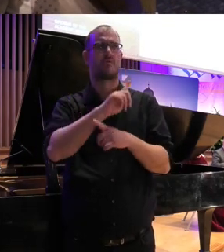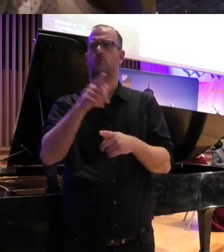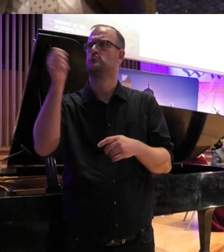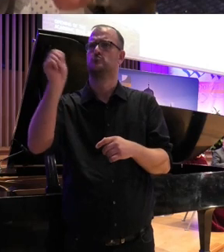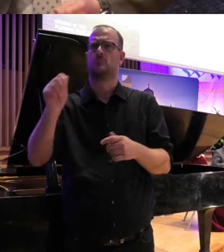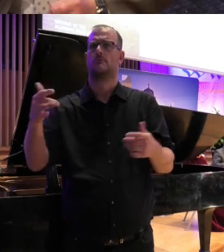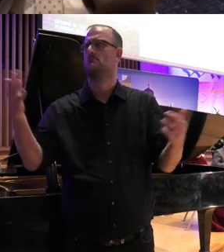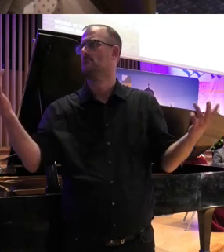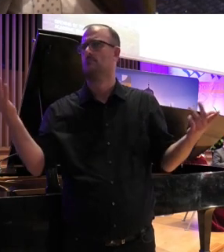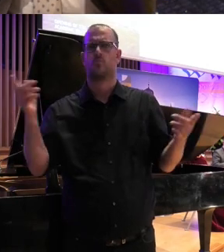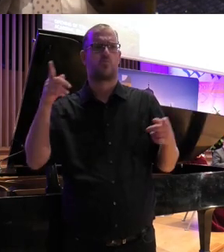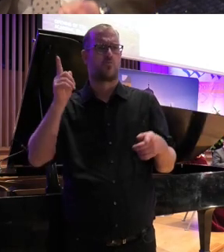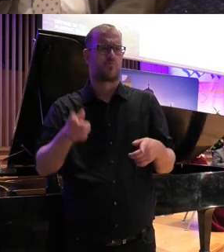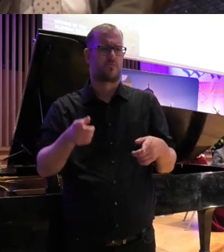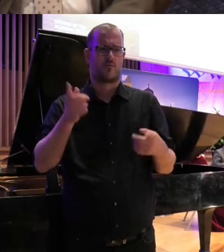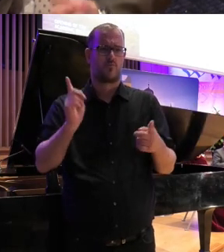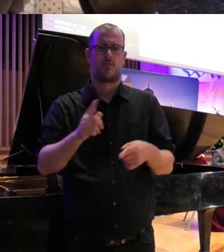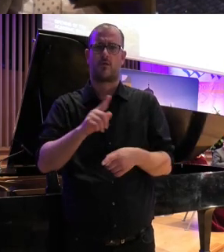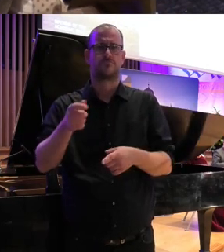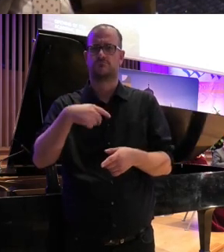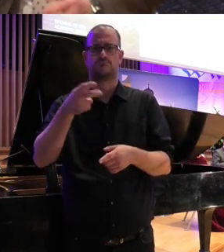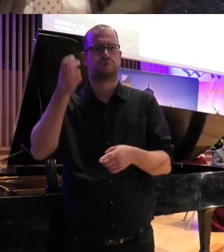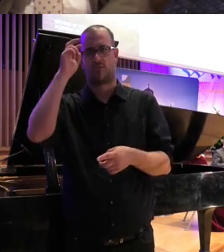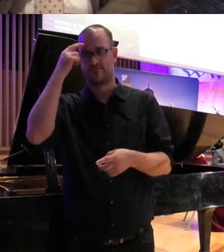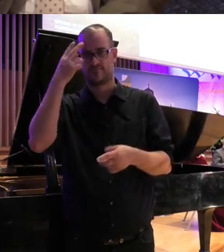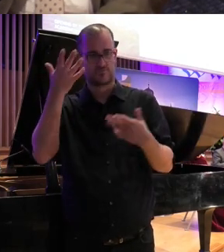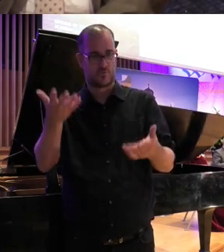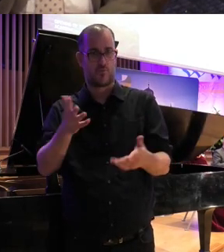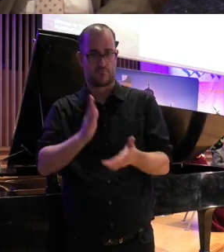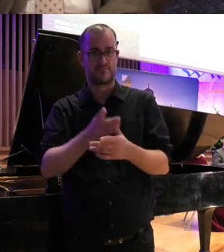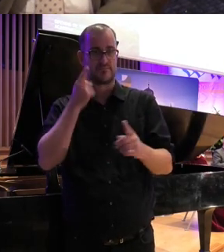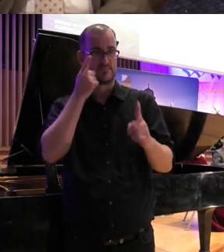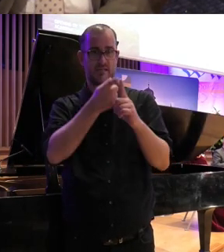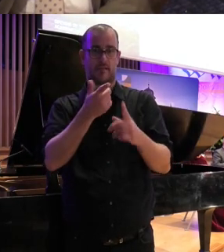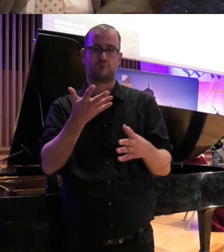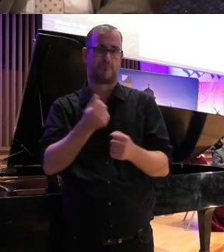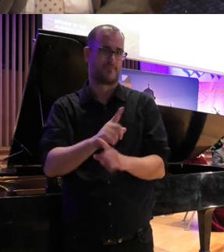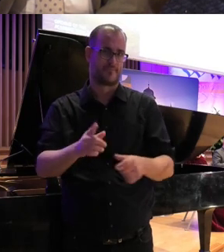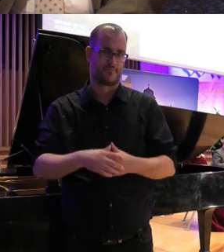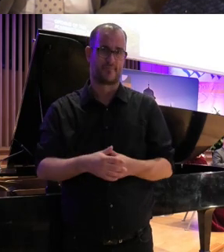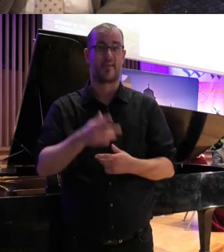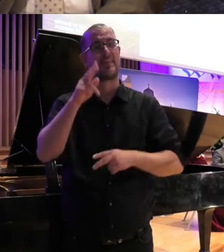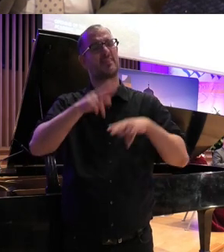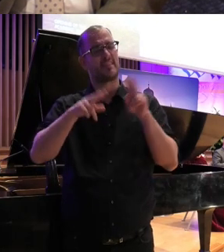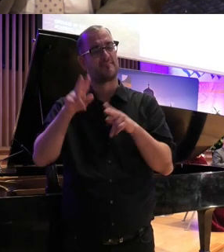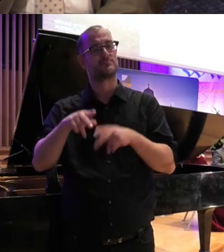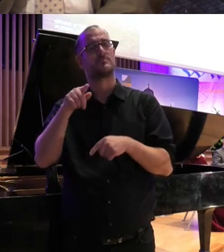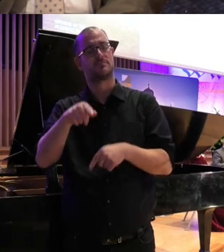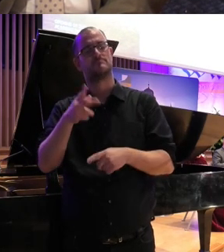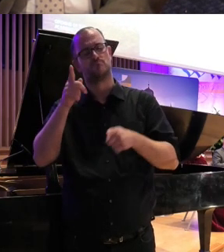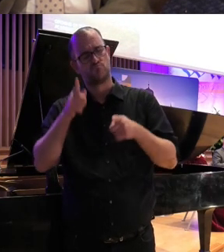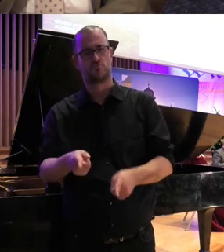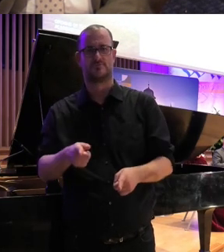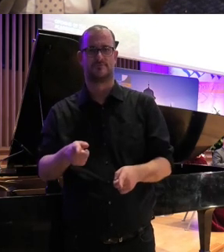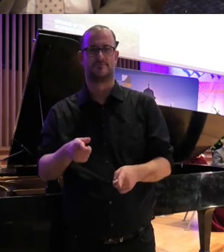Studenten und wie viele hunderten oder tausend Professoren, kriegt man dieses Ziel nicht hin. Die Differenzierung ist meines Erachtens ein Muss, und ich